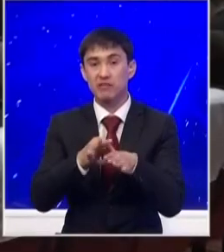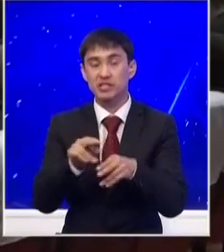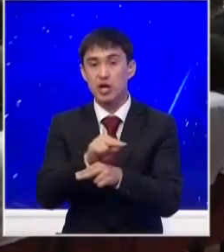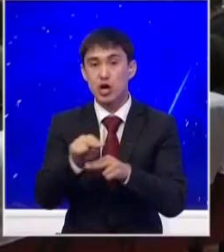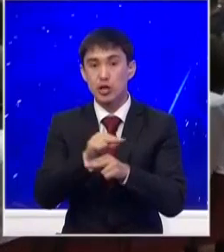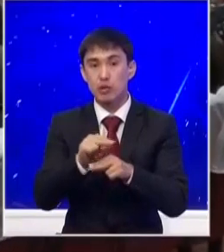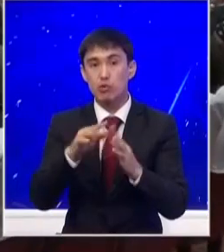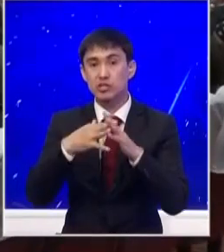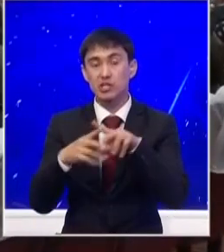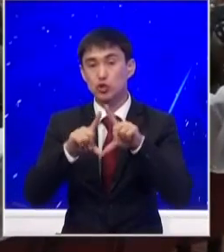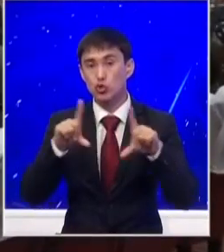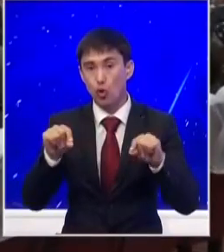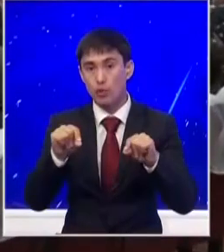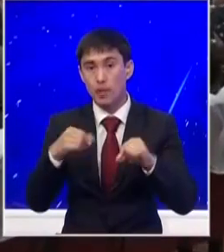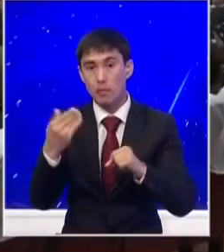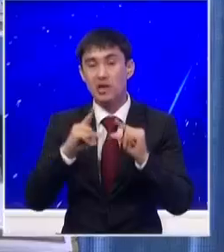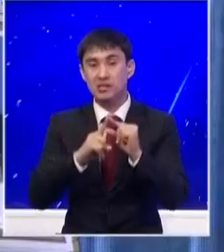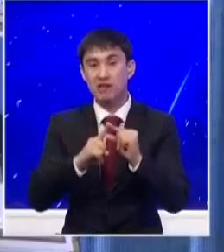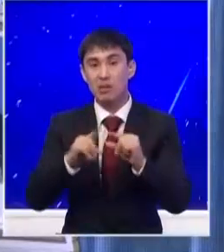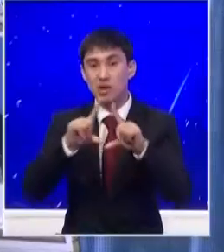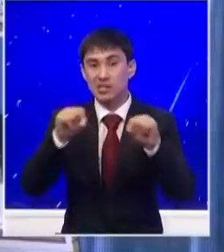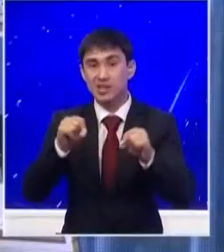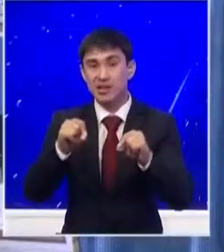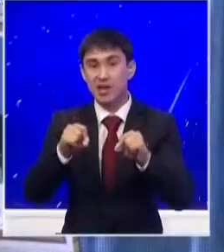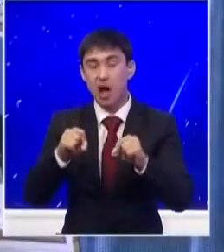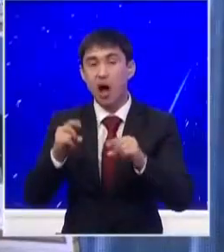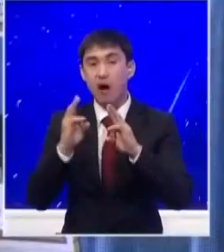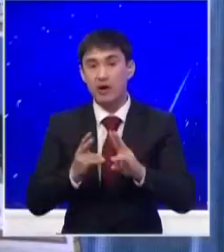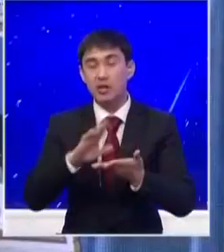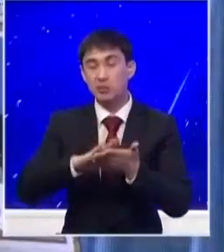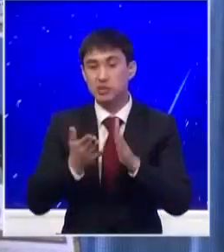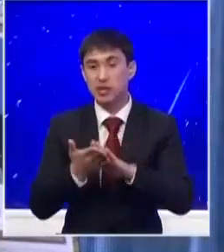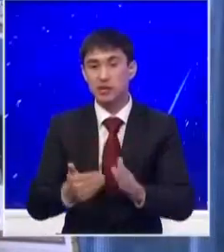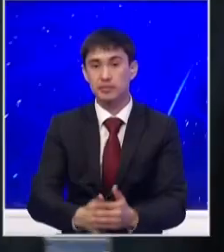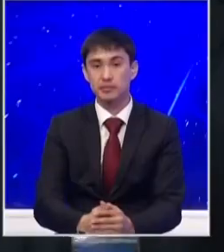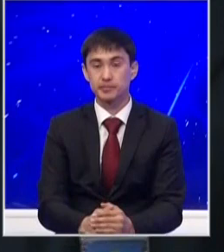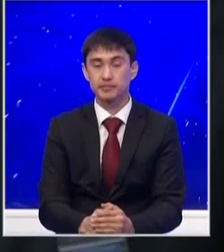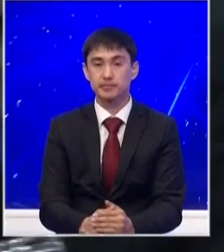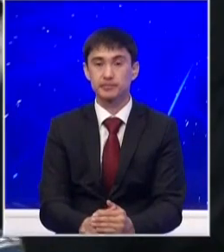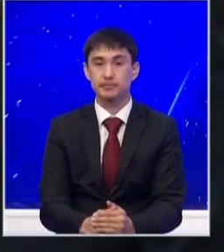капитальный ремонт сельской школы по их словам здание находится в аварийном состоянии